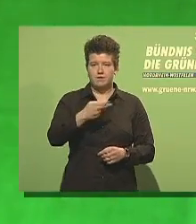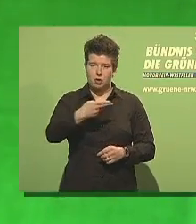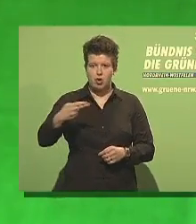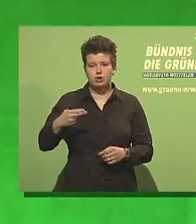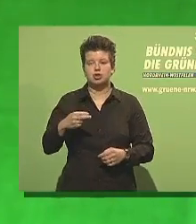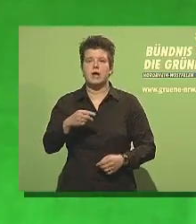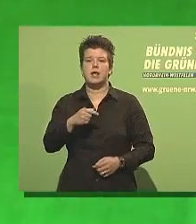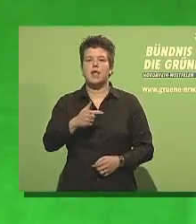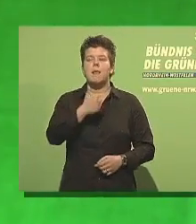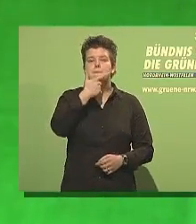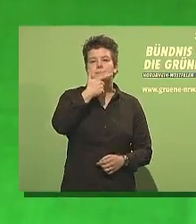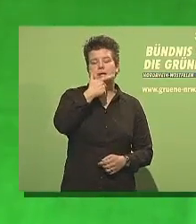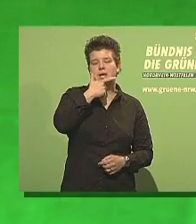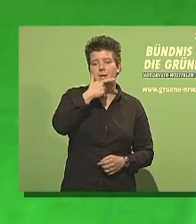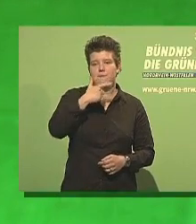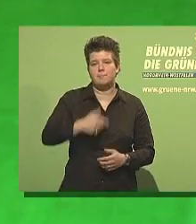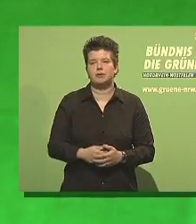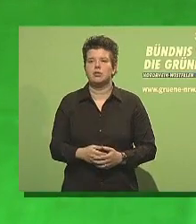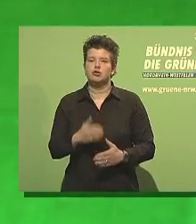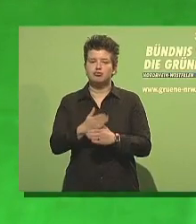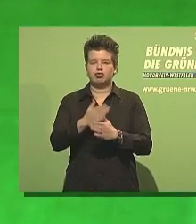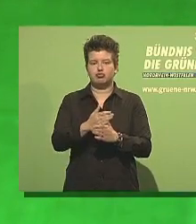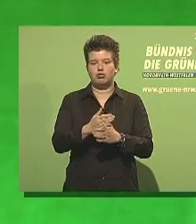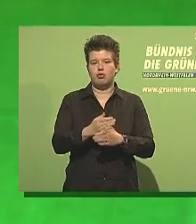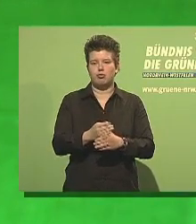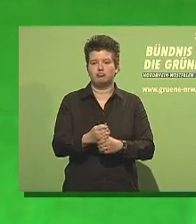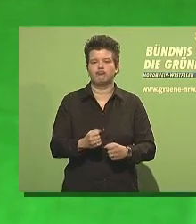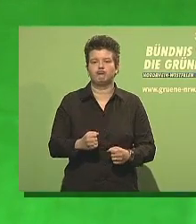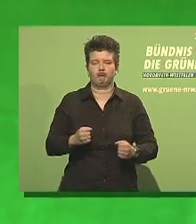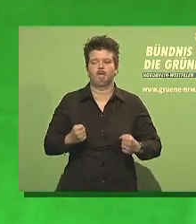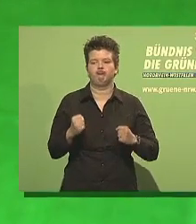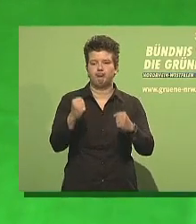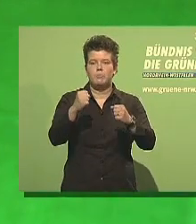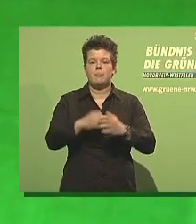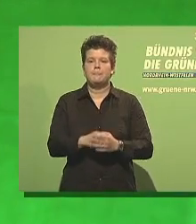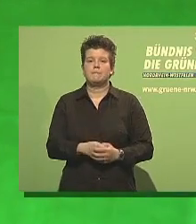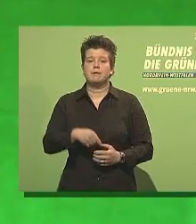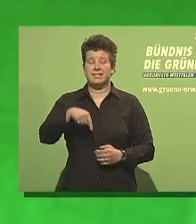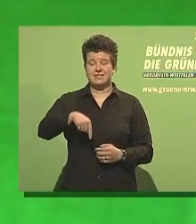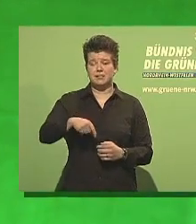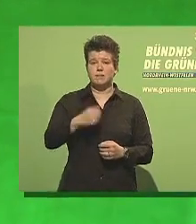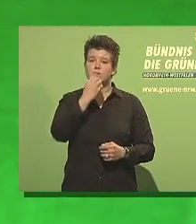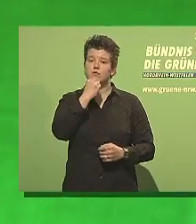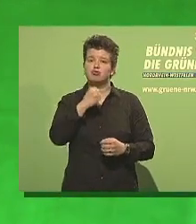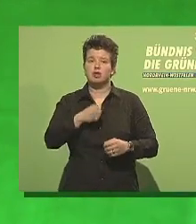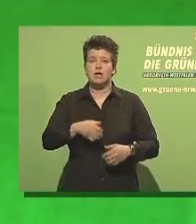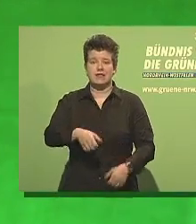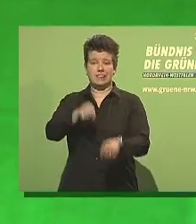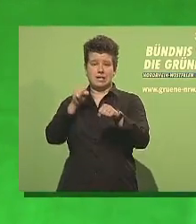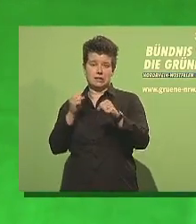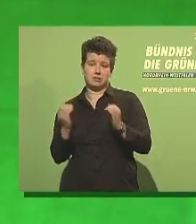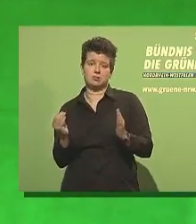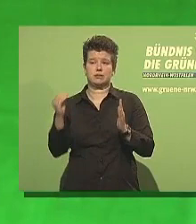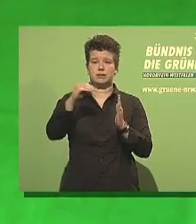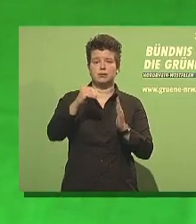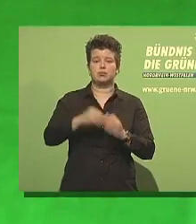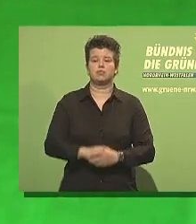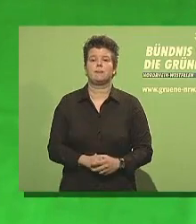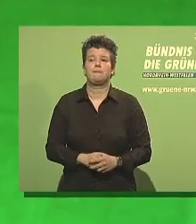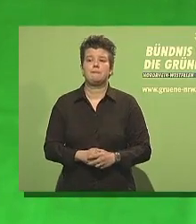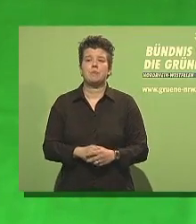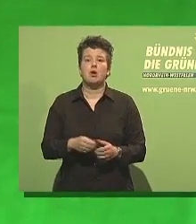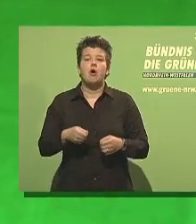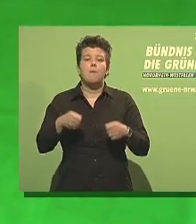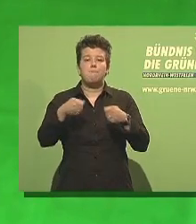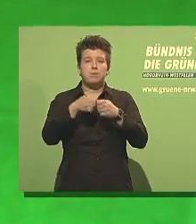Diese Erfolgsserie wollen wir fortsetzen im Januar mit Niedersachsen. Und da haben wir fast schon eine rot-grüne Gestaltungsmehrheit im Bundesrat.